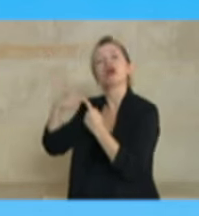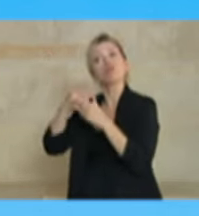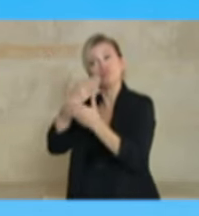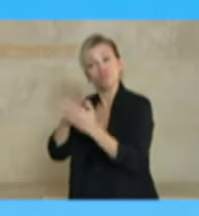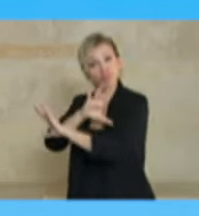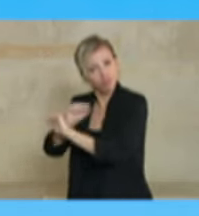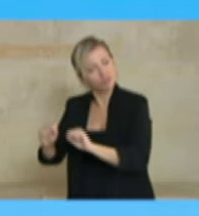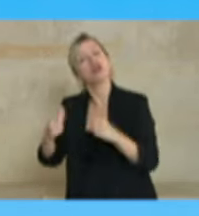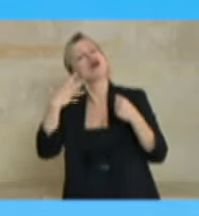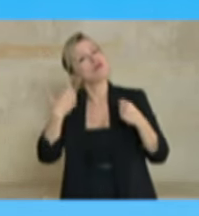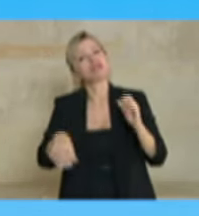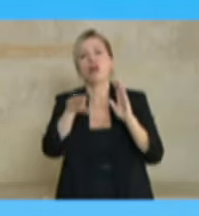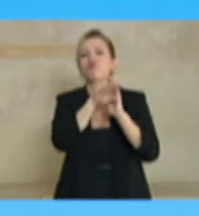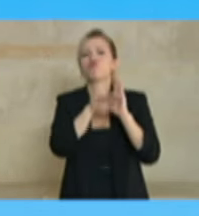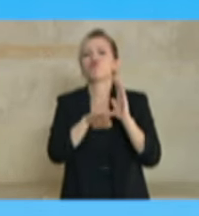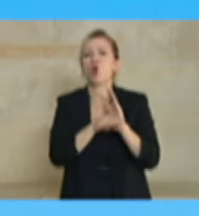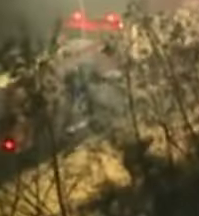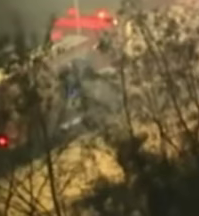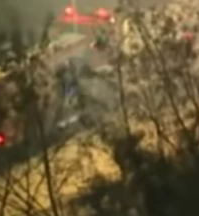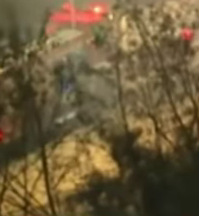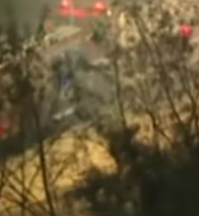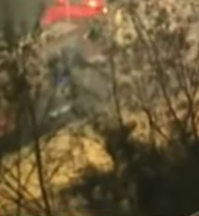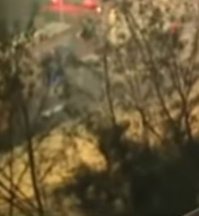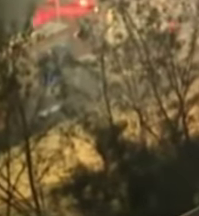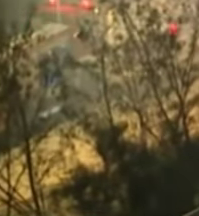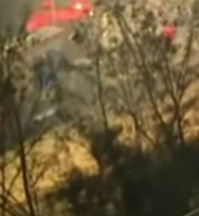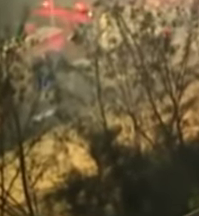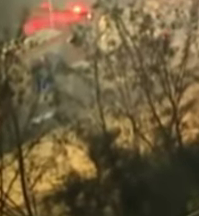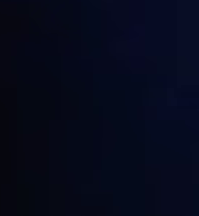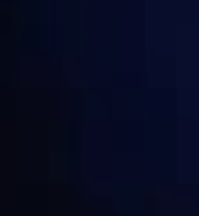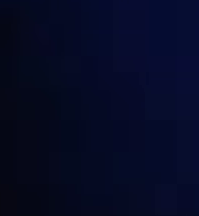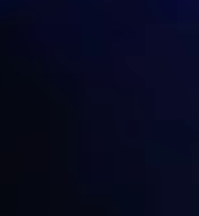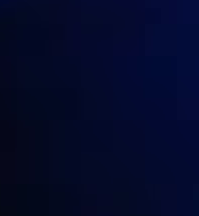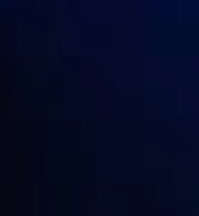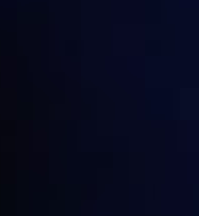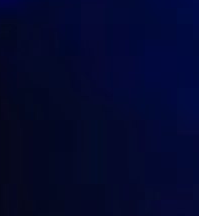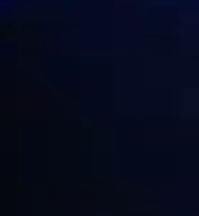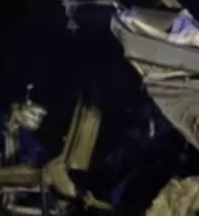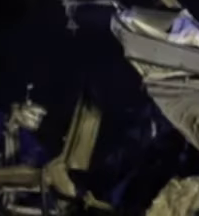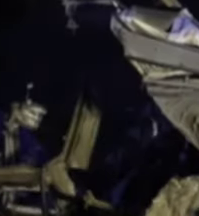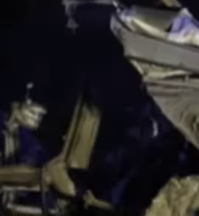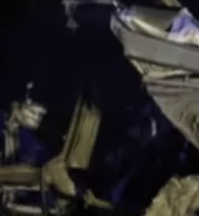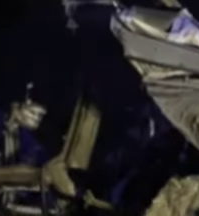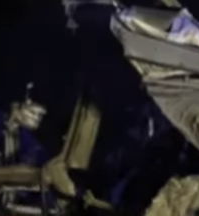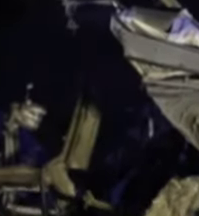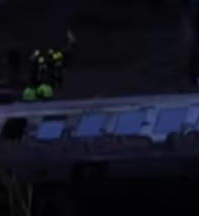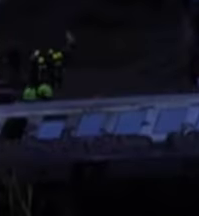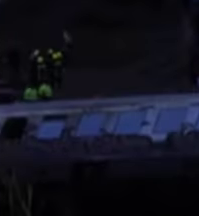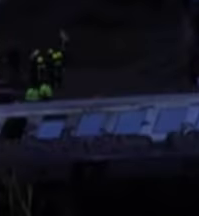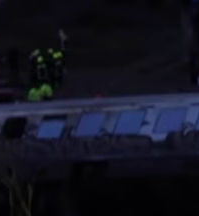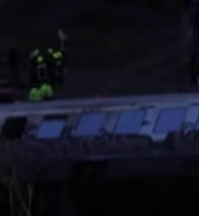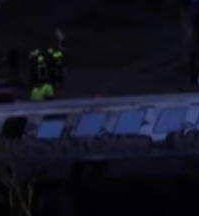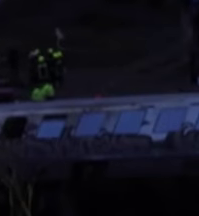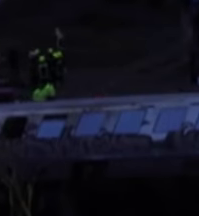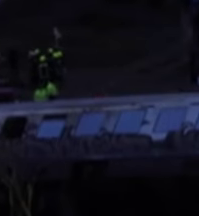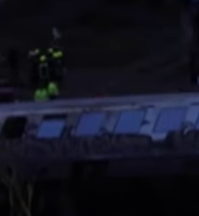σπίτι μου, με πολλούς περισσότερους ωφελούμενους. Για την εθνική τραγωδία των Τεμπών, ο Πρωθυπουργός χαρακτήρισε άδικες τις κατηγορίες για